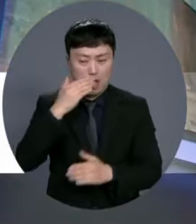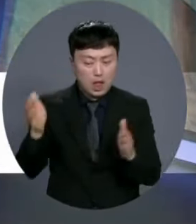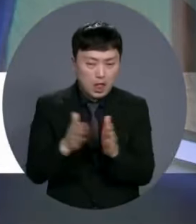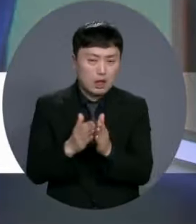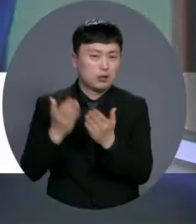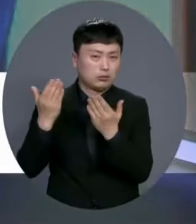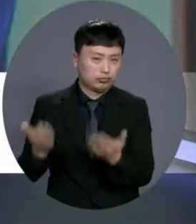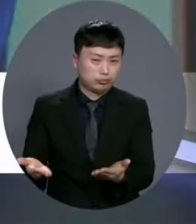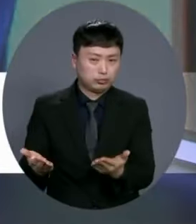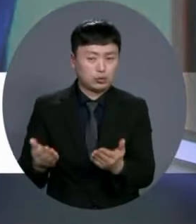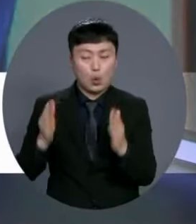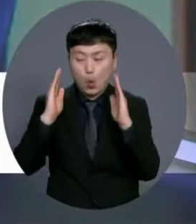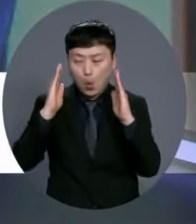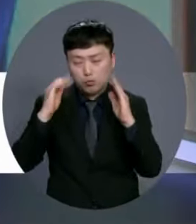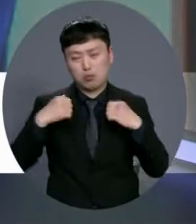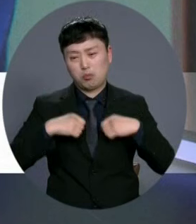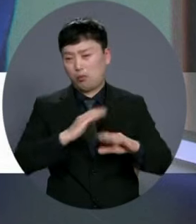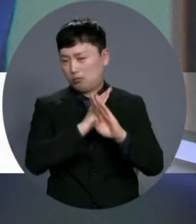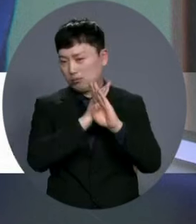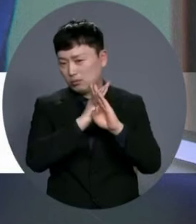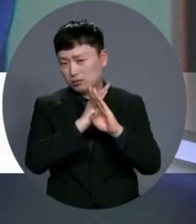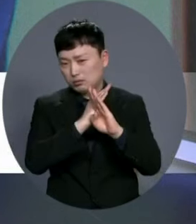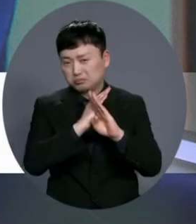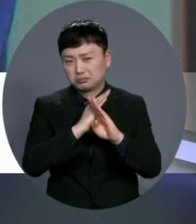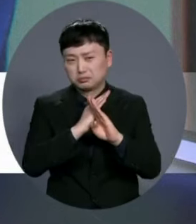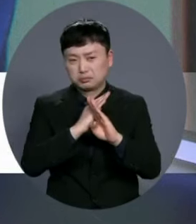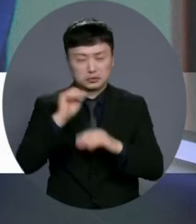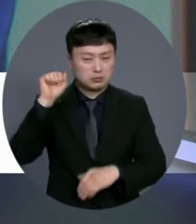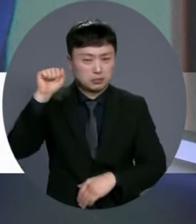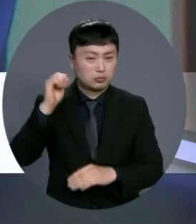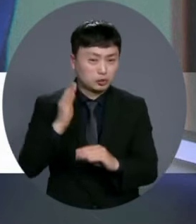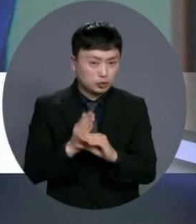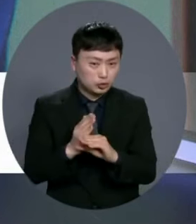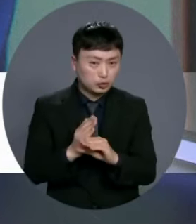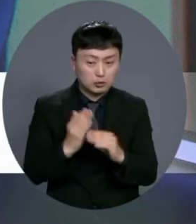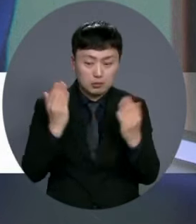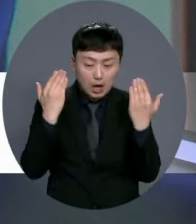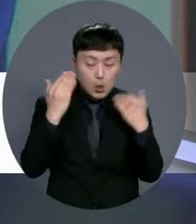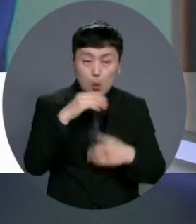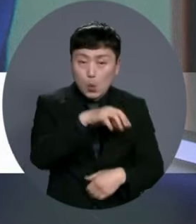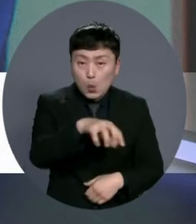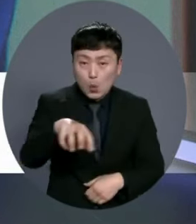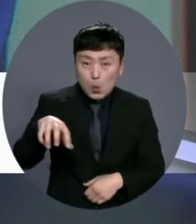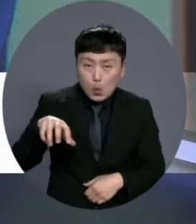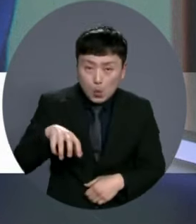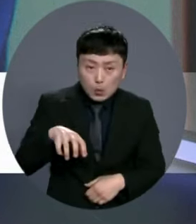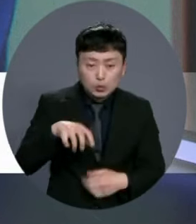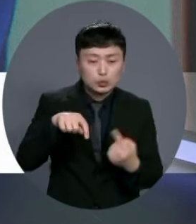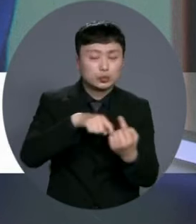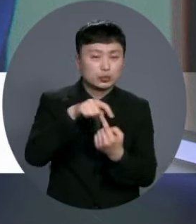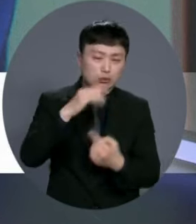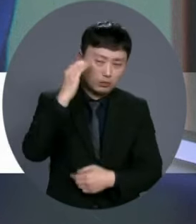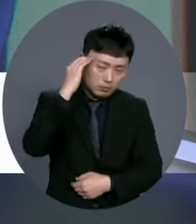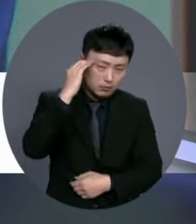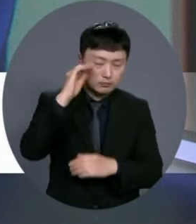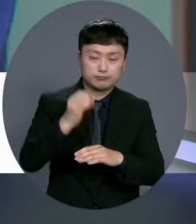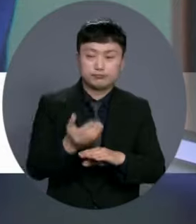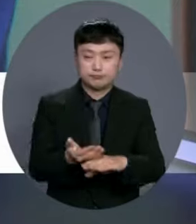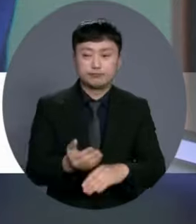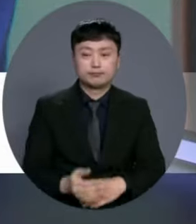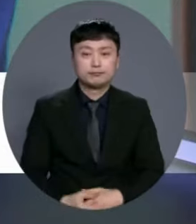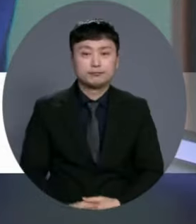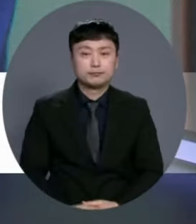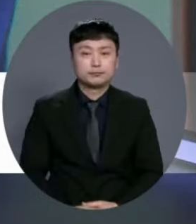등의 방식으로 반발의 수위를 높이고 있습니다. 대학마다 학사 일정 차질도 불가피할 전망입니다. 이어서 변예주 기자가